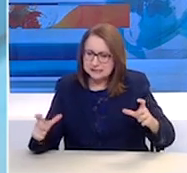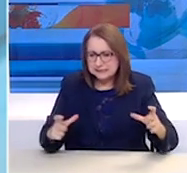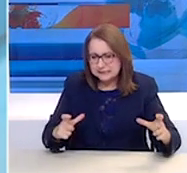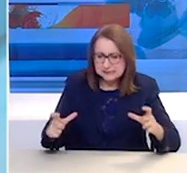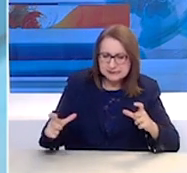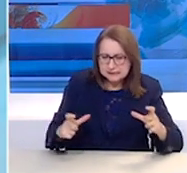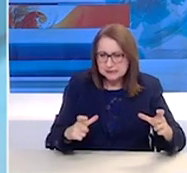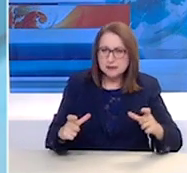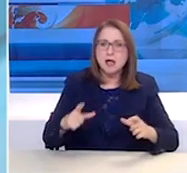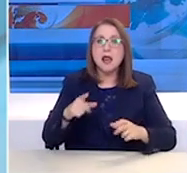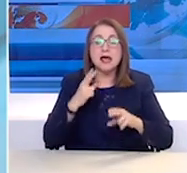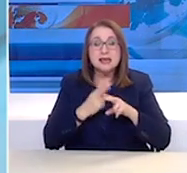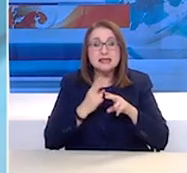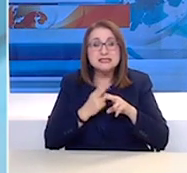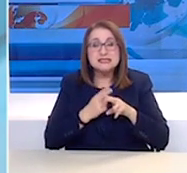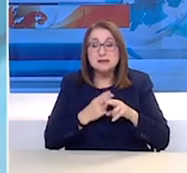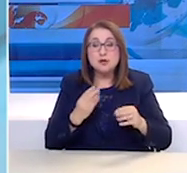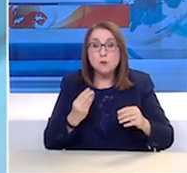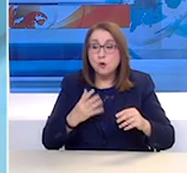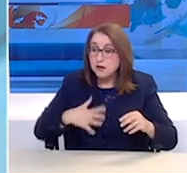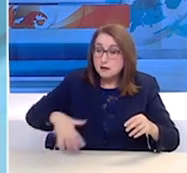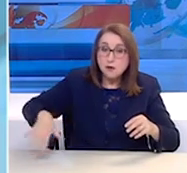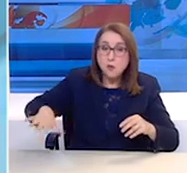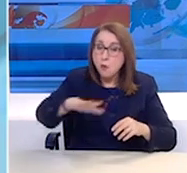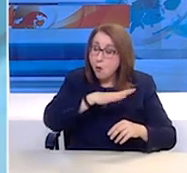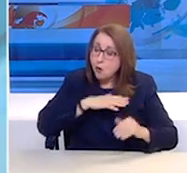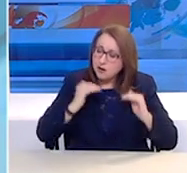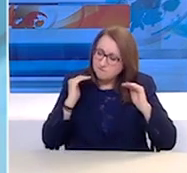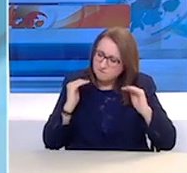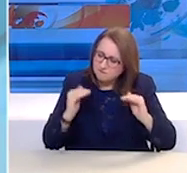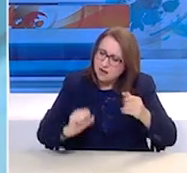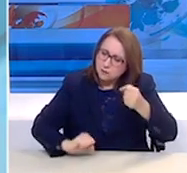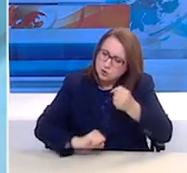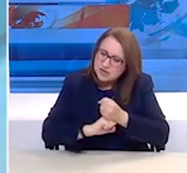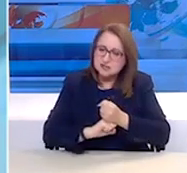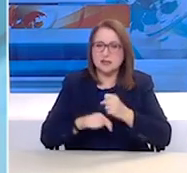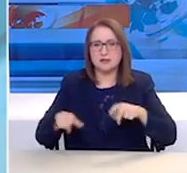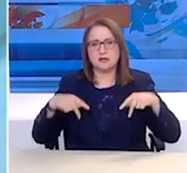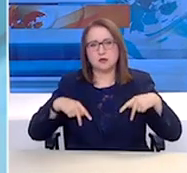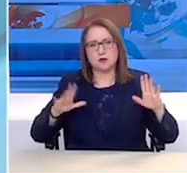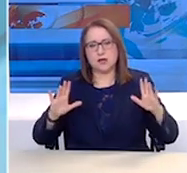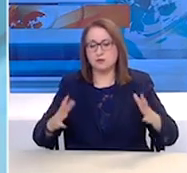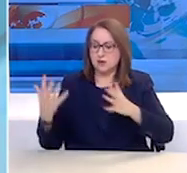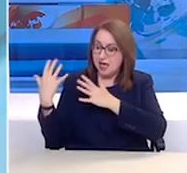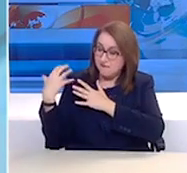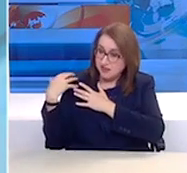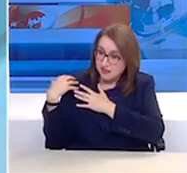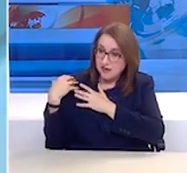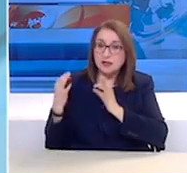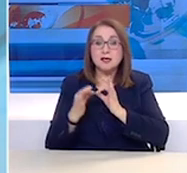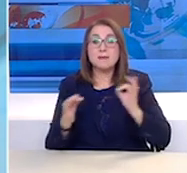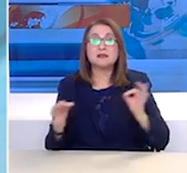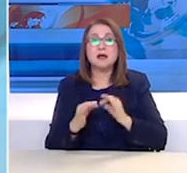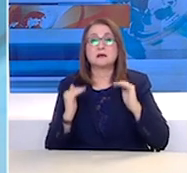απαραίτητο και οι συμπολίτες μας να συνεχίσουν να υποστηρίζουν τις προσπάθειες της πολιτείας, ενεργώντας με υπευθυνότητα και κυρίως τηρώντας τα